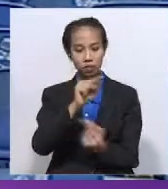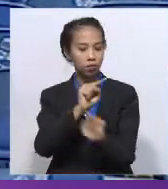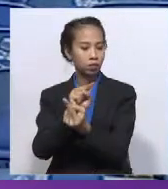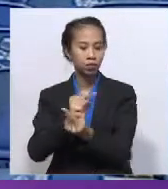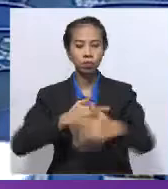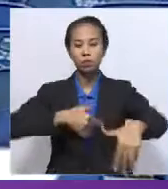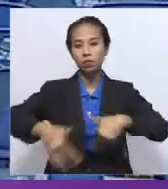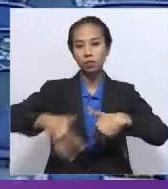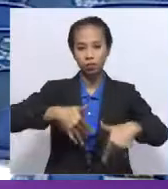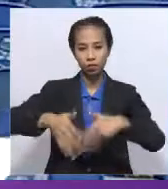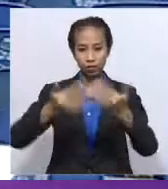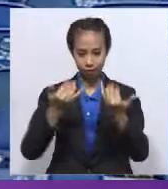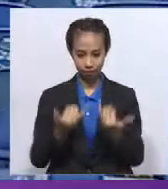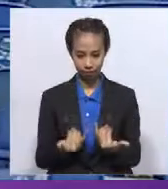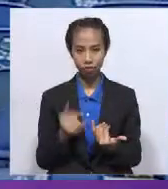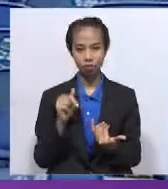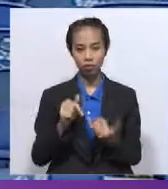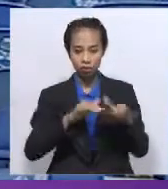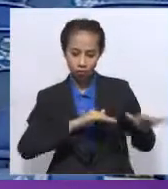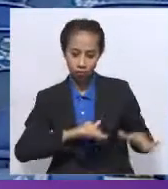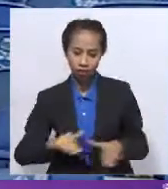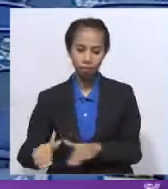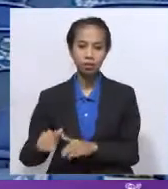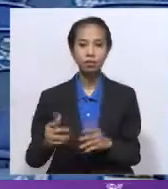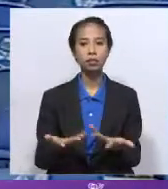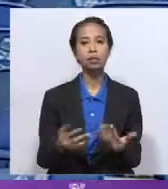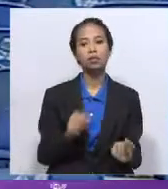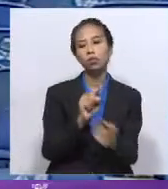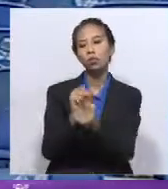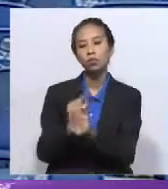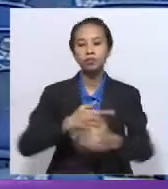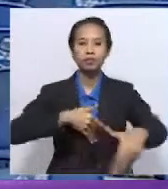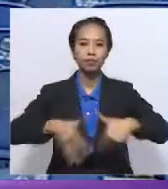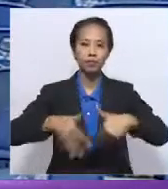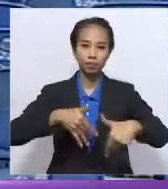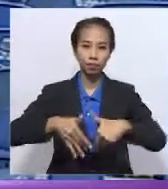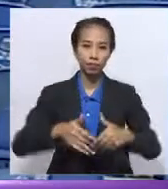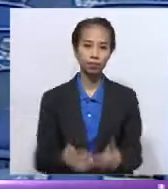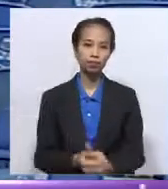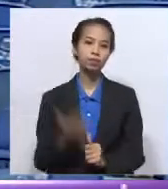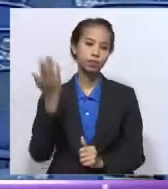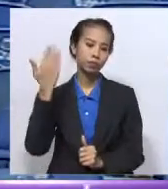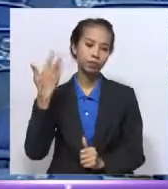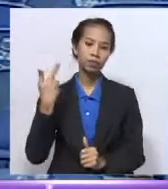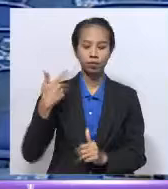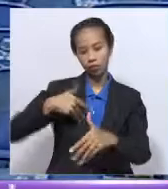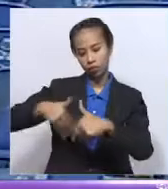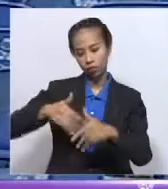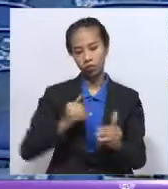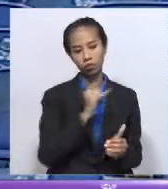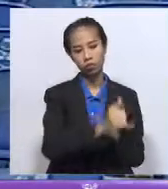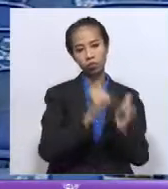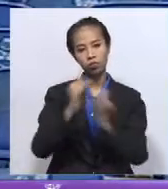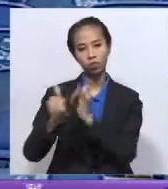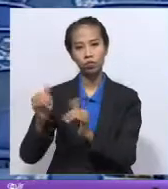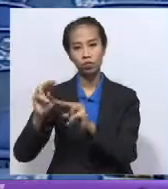ยกับประชาชนจุดนี้เป็นจุดที่เตรียมสถานที่แล้วนะคะสำหรับการพบปะประชาชนซึ่งก่อนหน้านี้มีประชาชนที่ทยอยเดินทางมาแล้ว